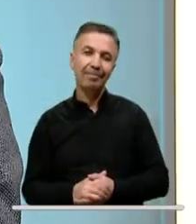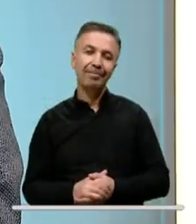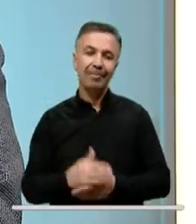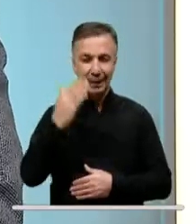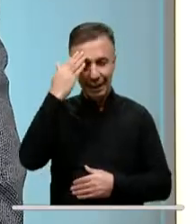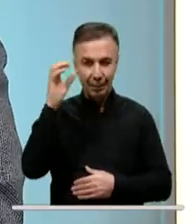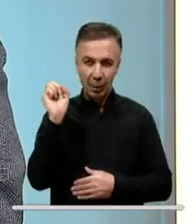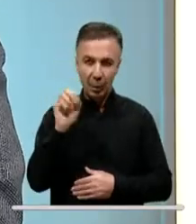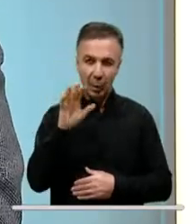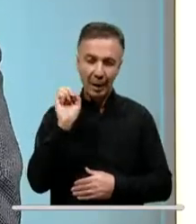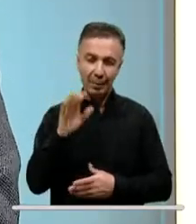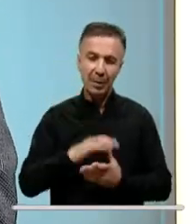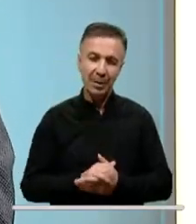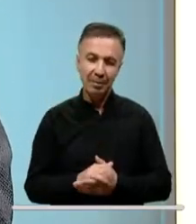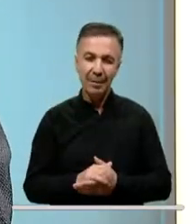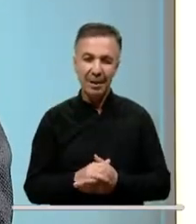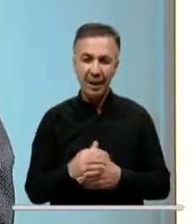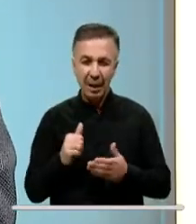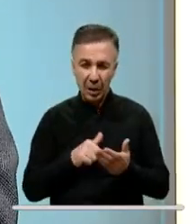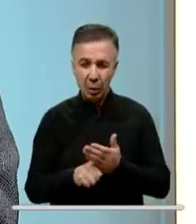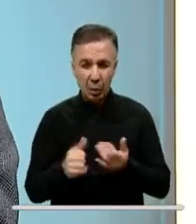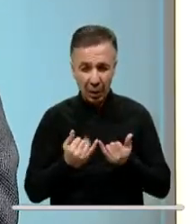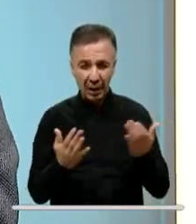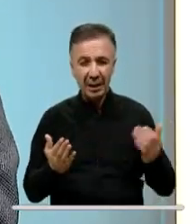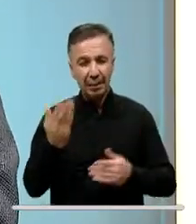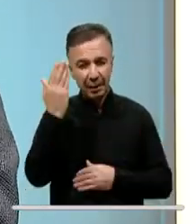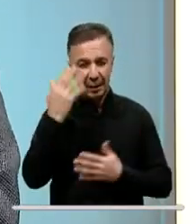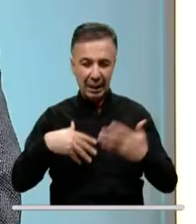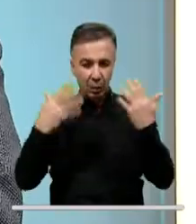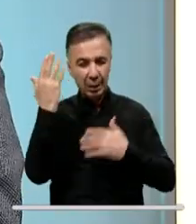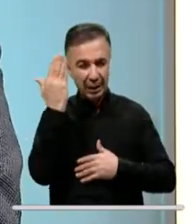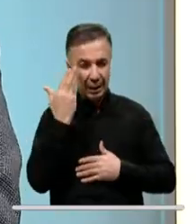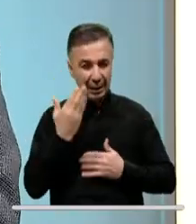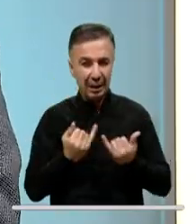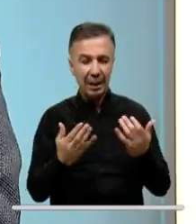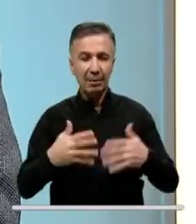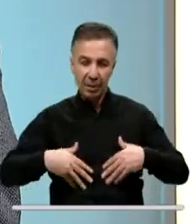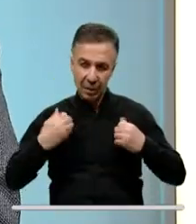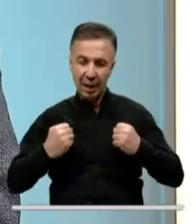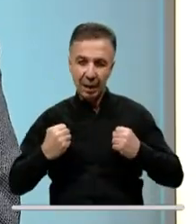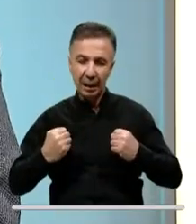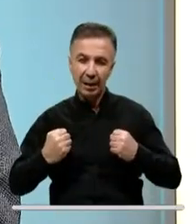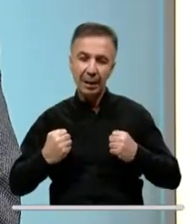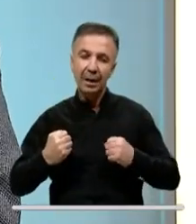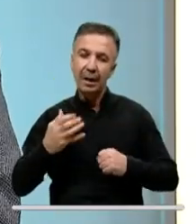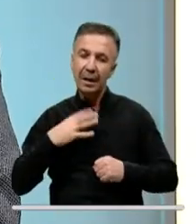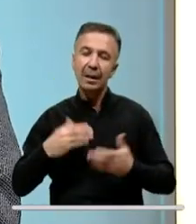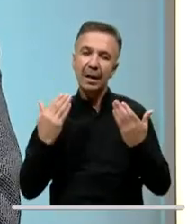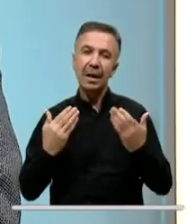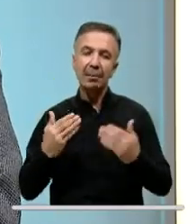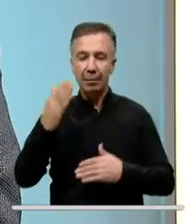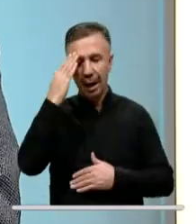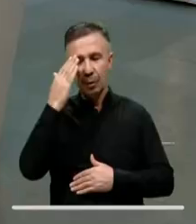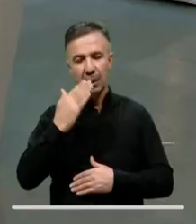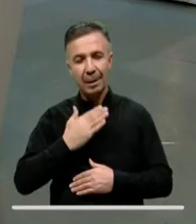rahmetullah. İyi ki varsınız. Bütün kardeşlerimize, izleyenlerimize sağlık, sıhhat, afiyet dileyelim. Ve aleykümselam diyelim. Eyvallah.